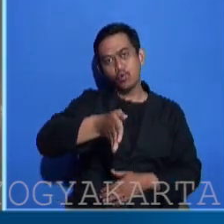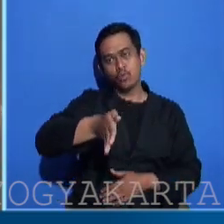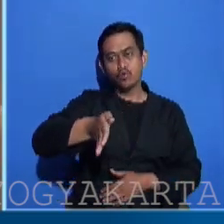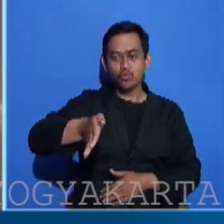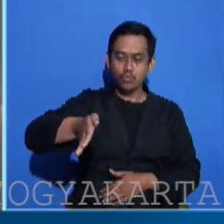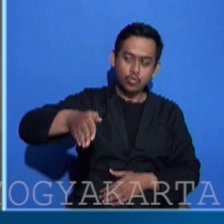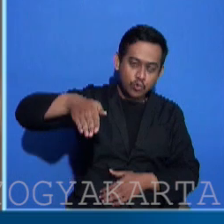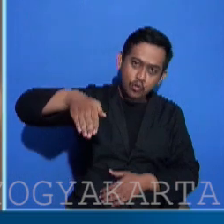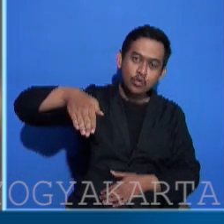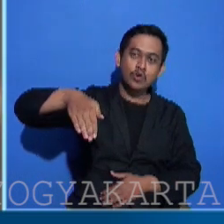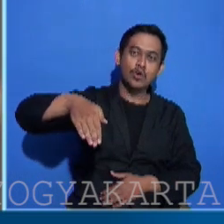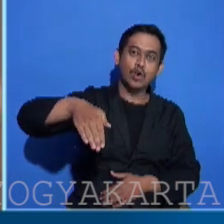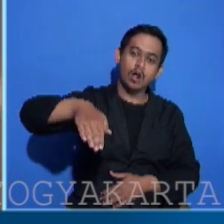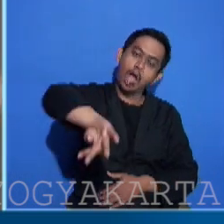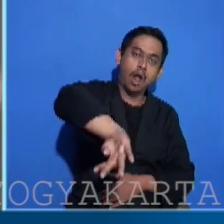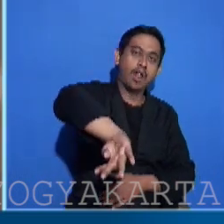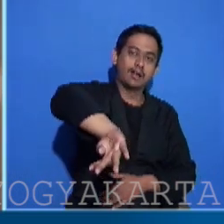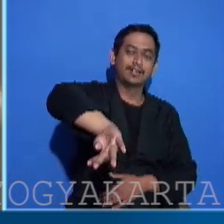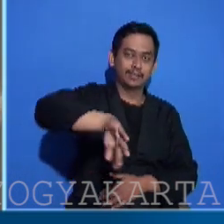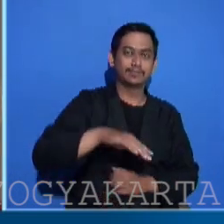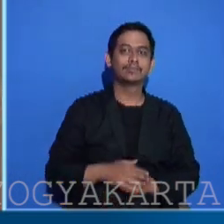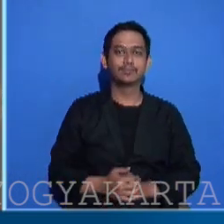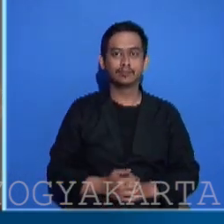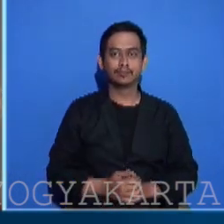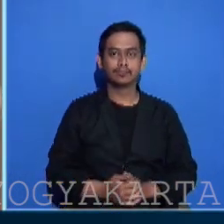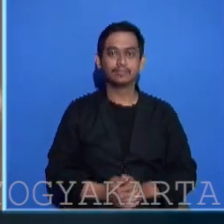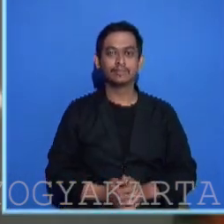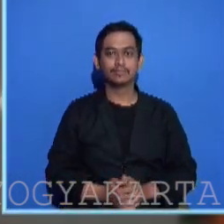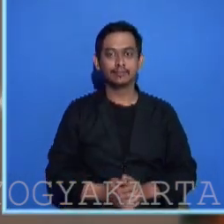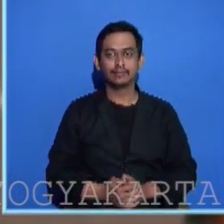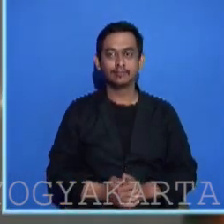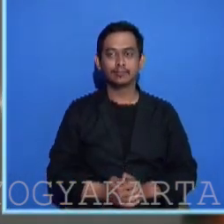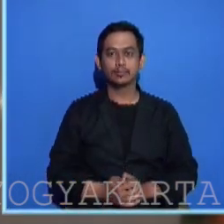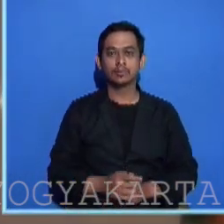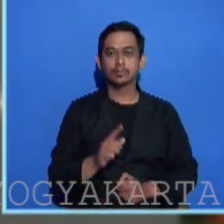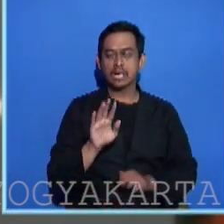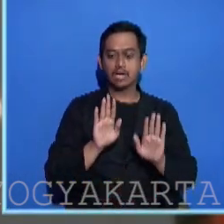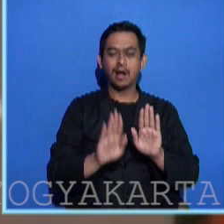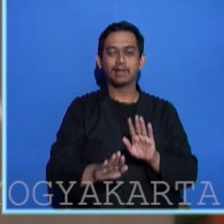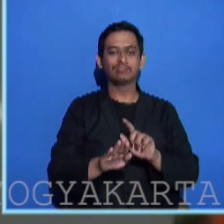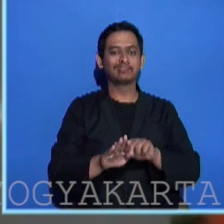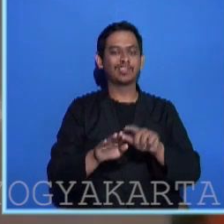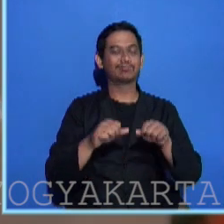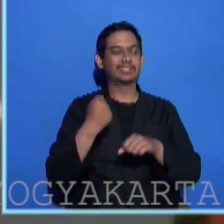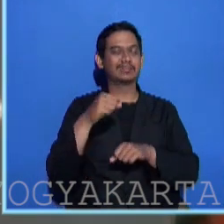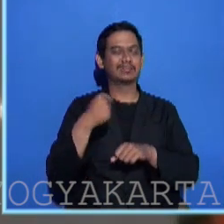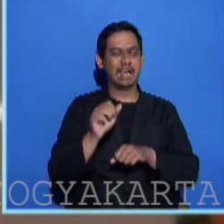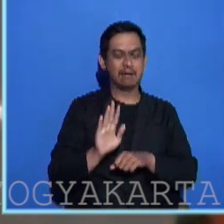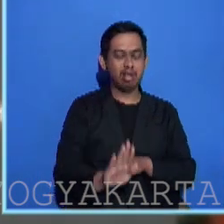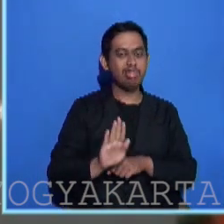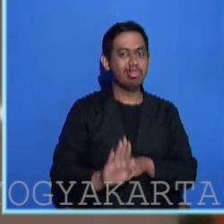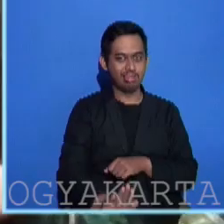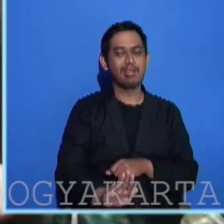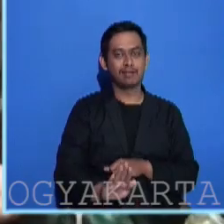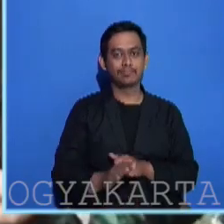yang merupakan jalan menurun dan menikung ke kiri diduga remblong dari hasil wawancara